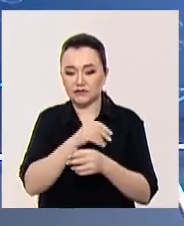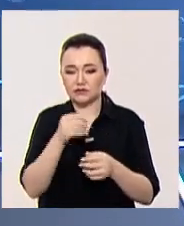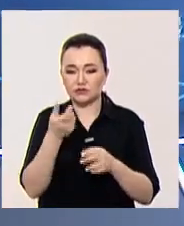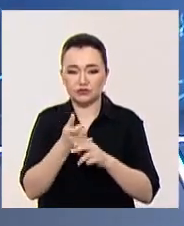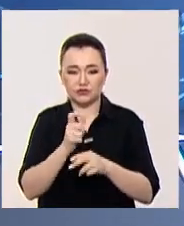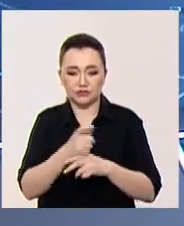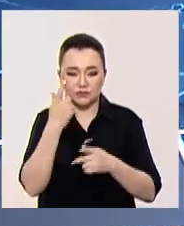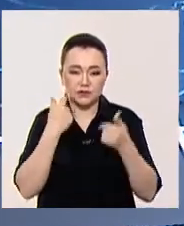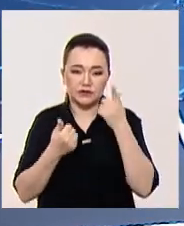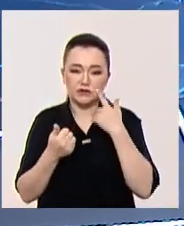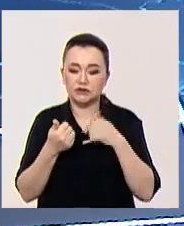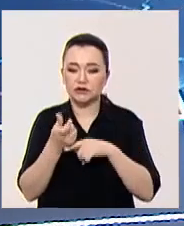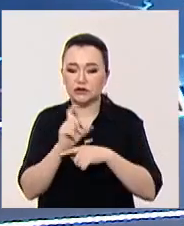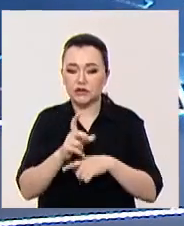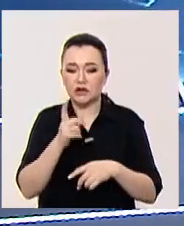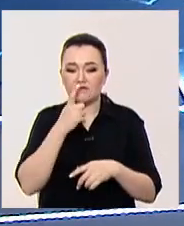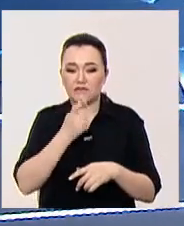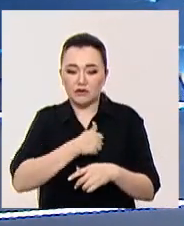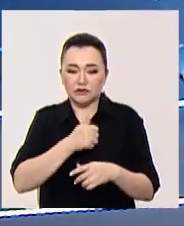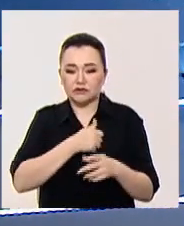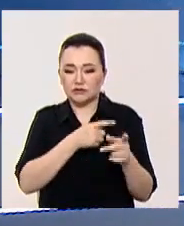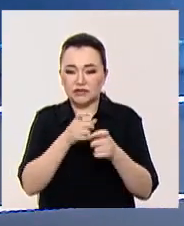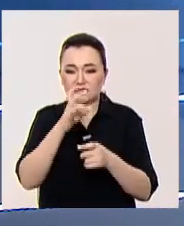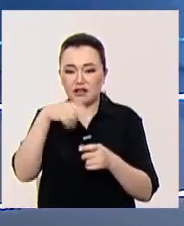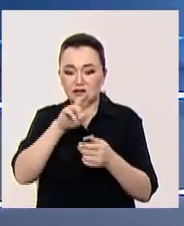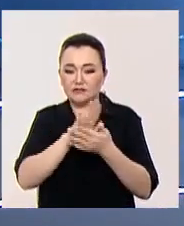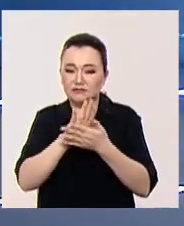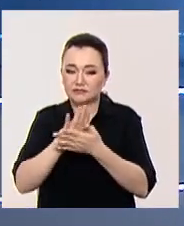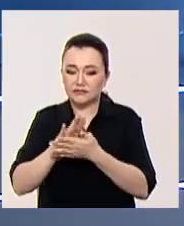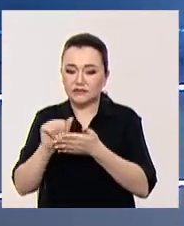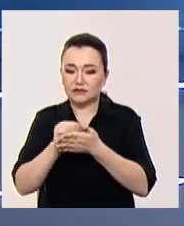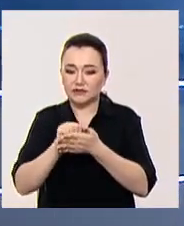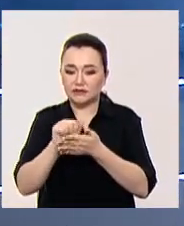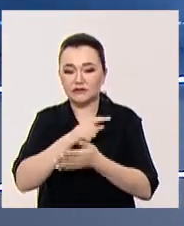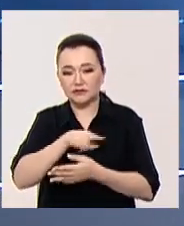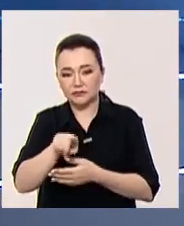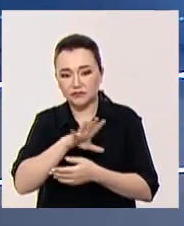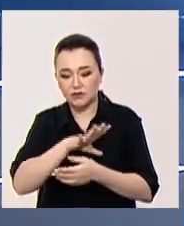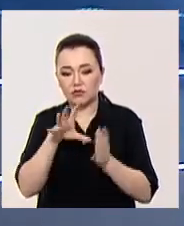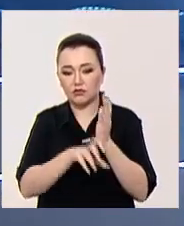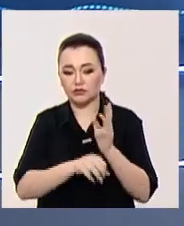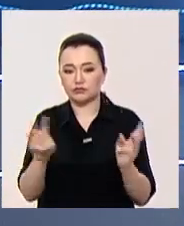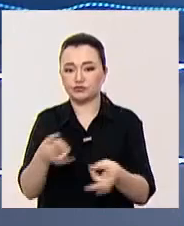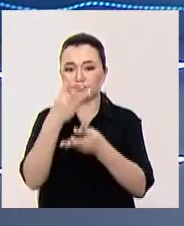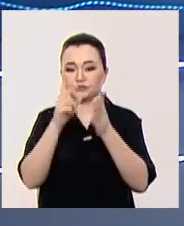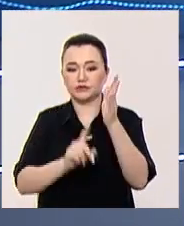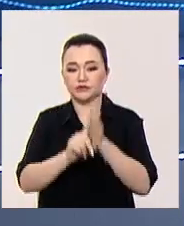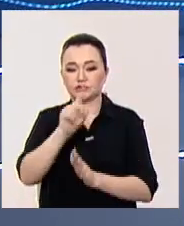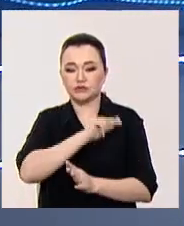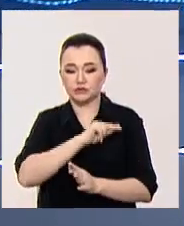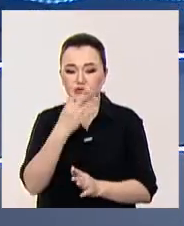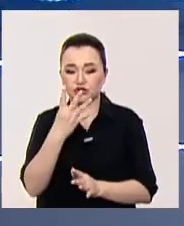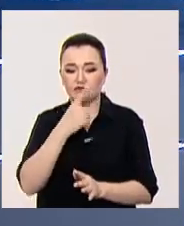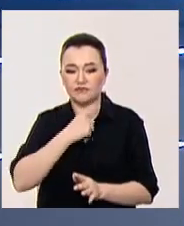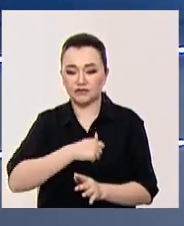шыларман. Айтуларынша әскерлер оқ дәрі қоймасын тазалап жарылғыш заттарды сүртуге жұмылдырылған. Кейін өрт шыққан қойма маңында жұмыс істеген 4